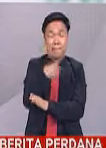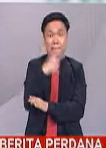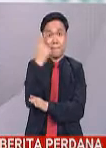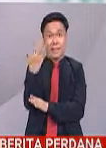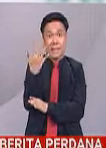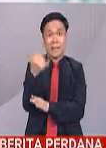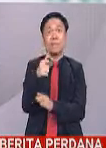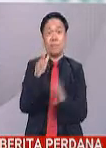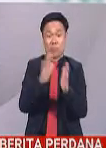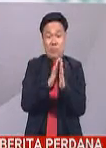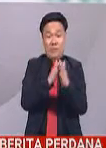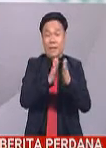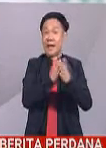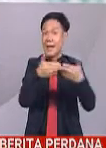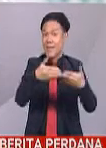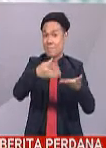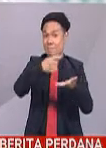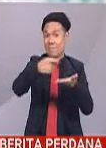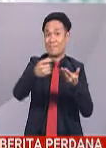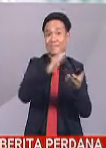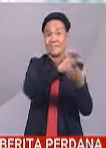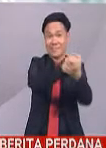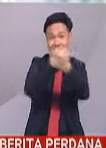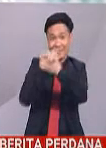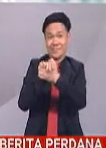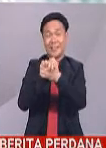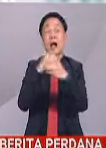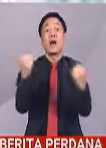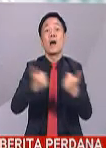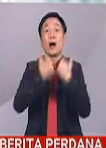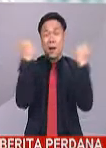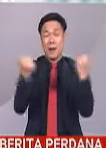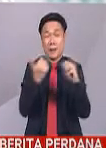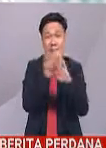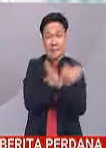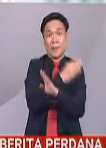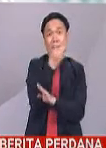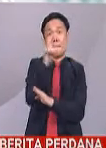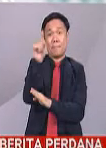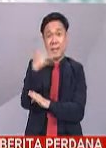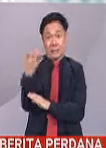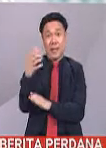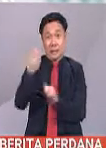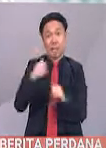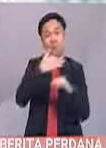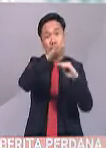Mei bagi kad ucapan Hari Raya bagi memastikan serahan dapat dilakukan sebelum Aidilfitri.